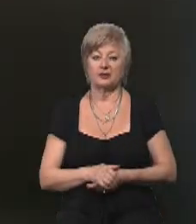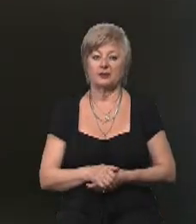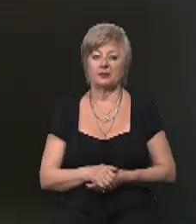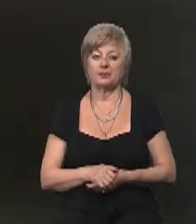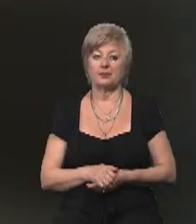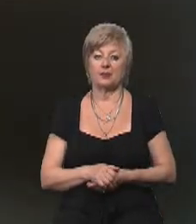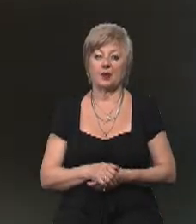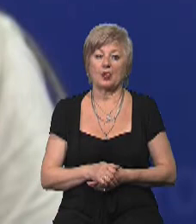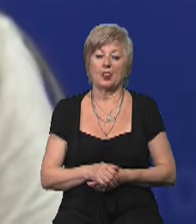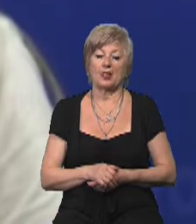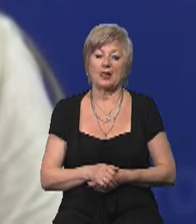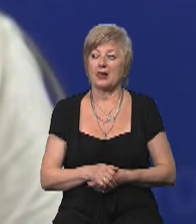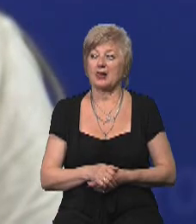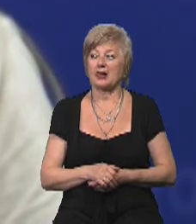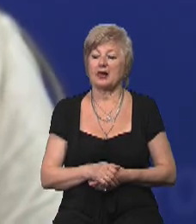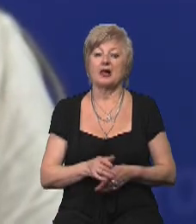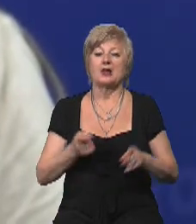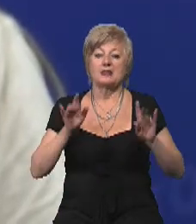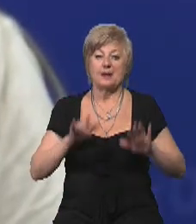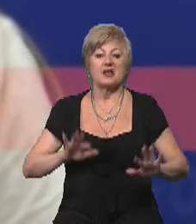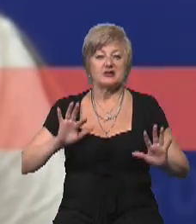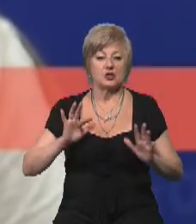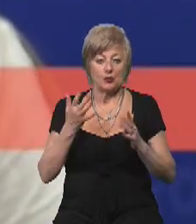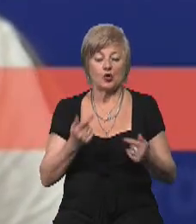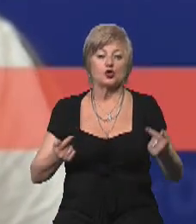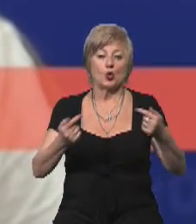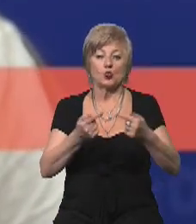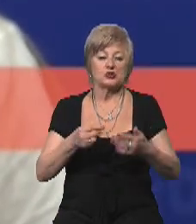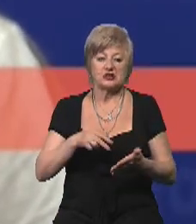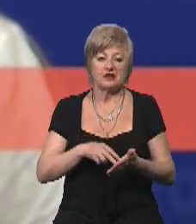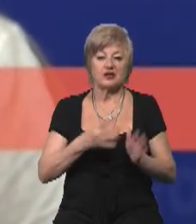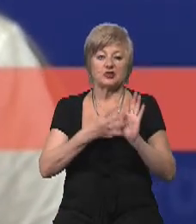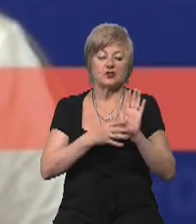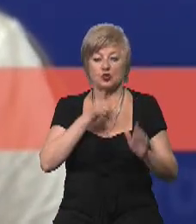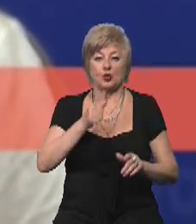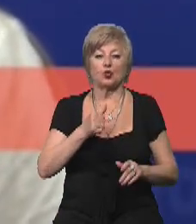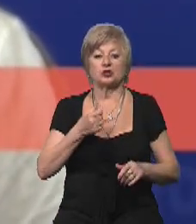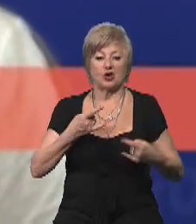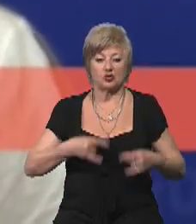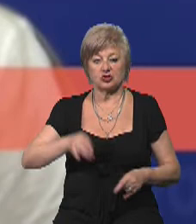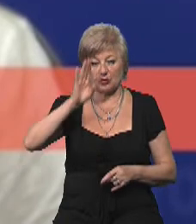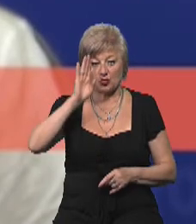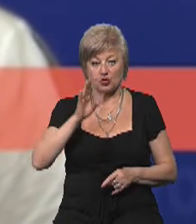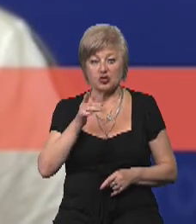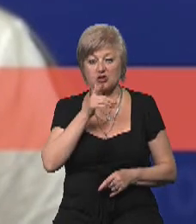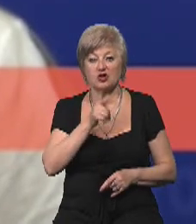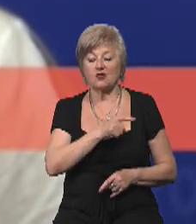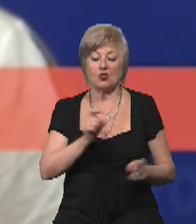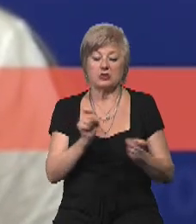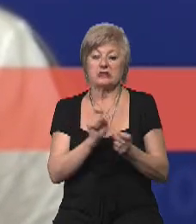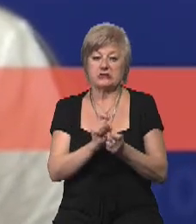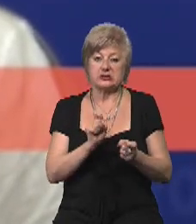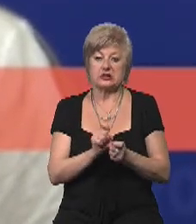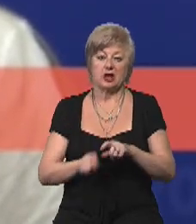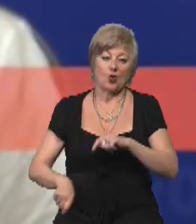лікарні міста Запоріжжя. На місці події оперативники встановили, що чоловік 90-го року народження під час раптово виникло сварки,